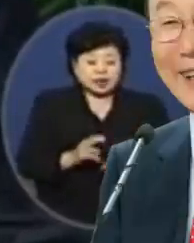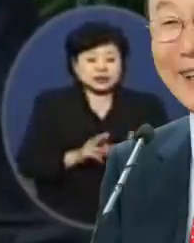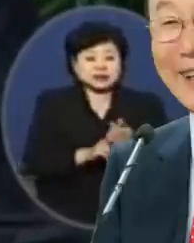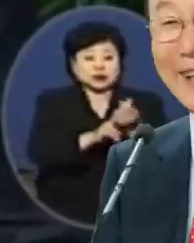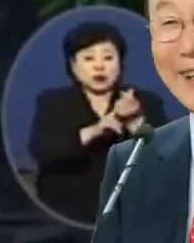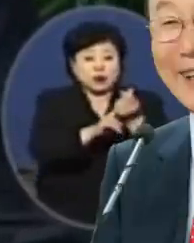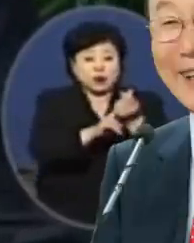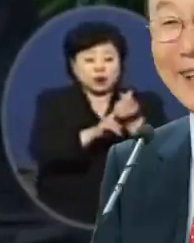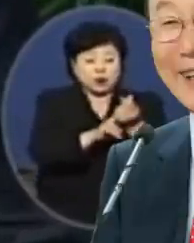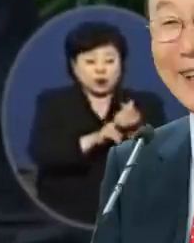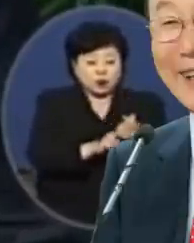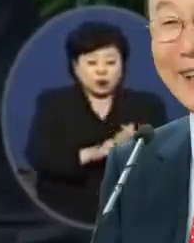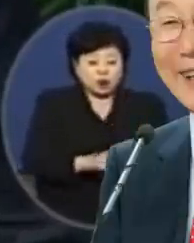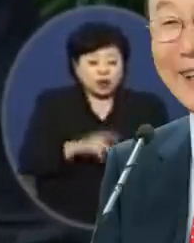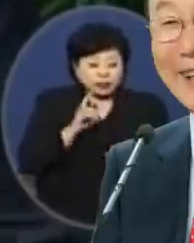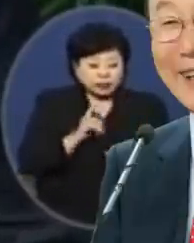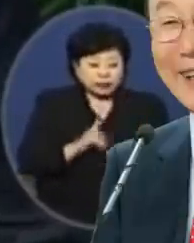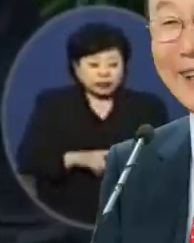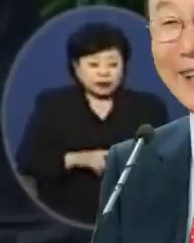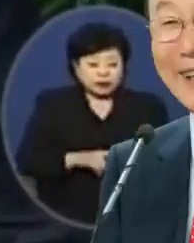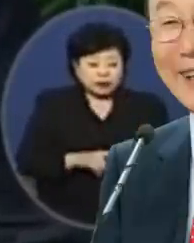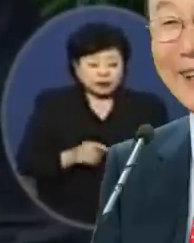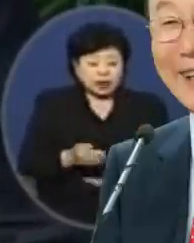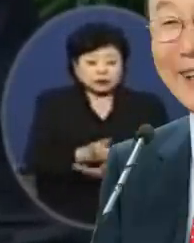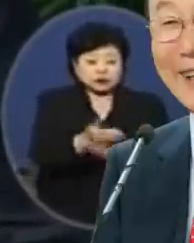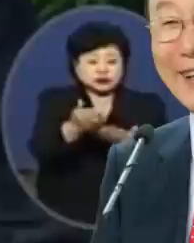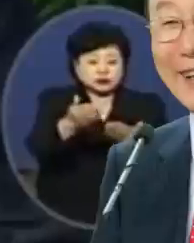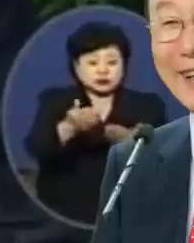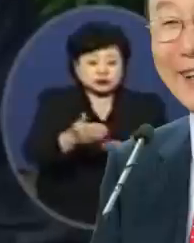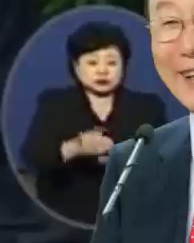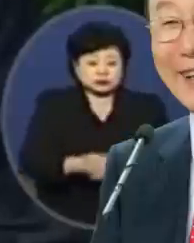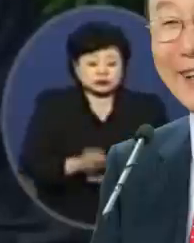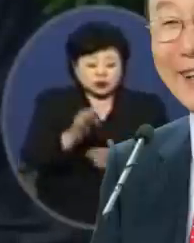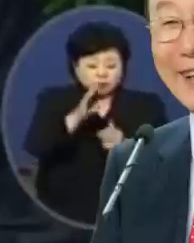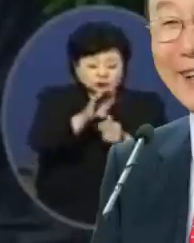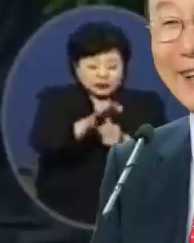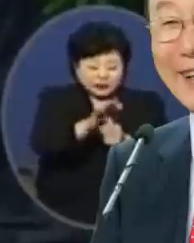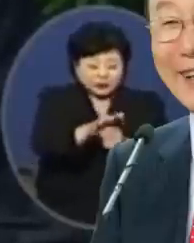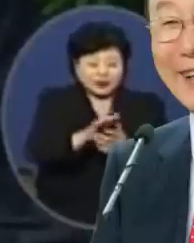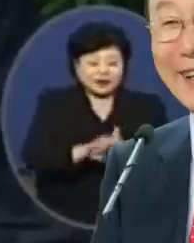기적적으로 떡이 나누어지지 않으니까 구제활동도 하고